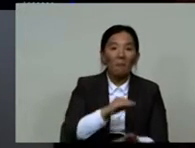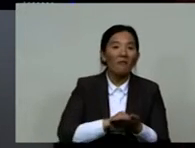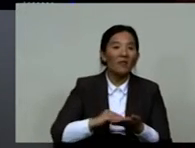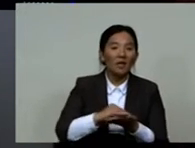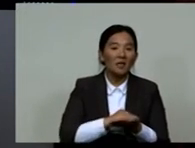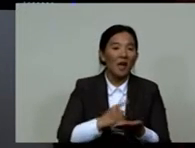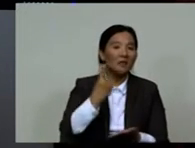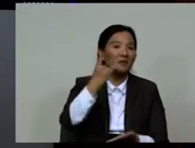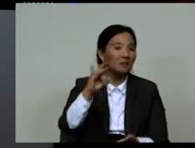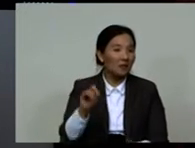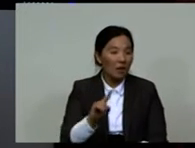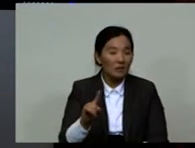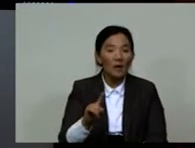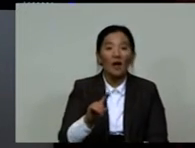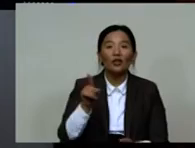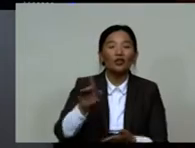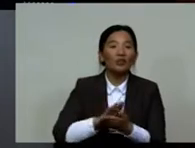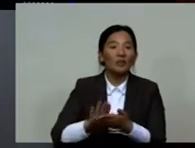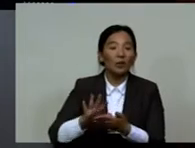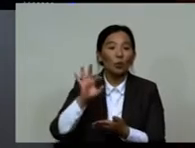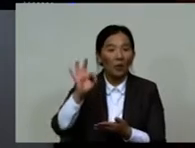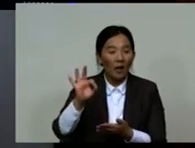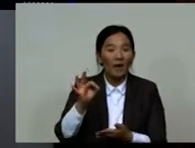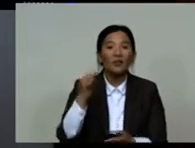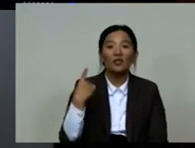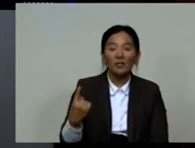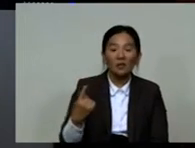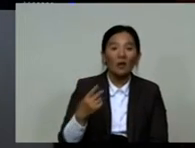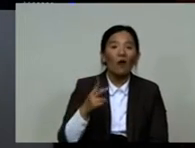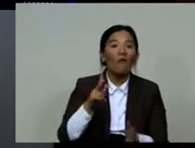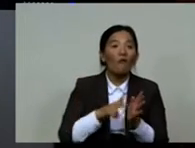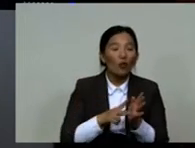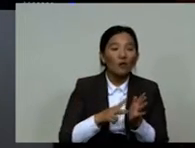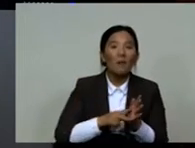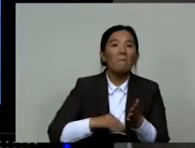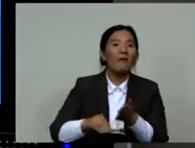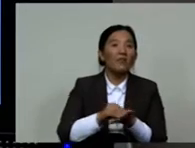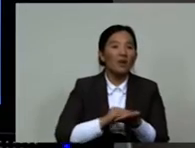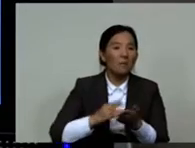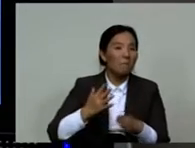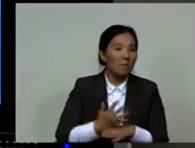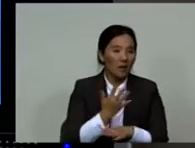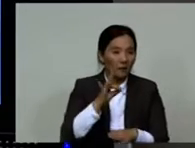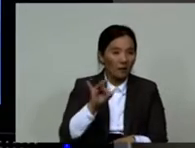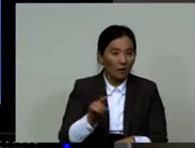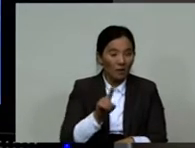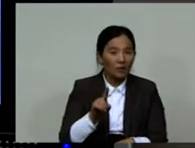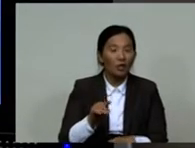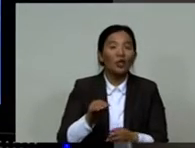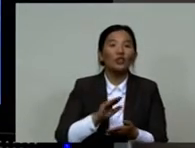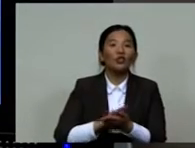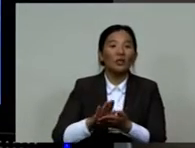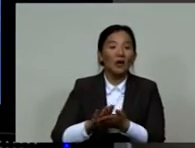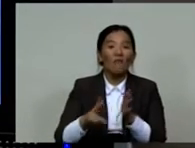один раз. Вот частота 0, единица. 8 повторяется 5 раз. Частота